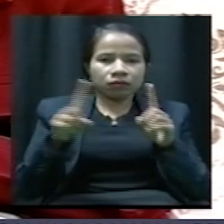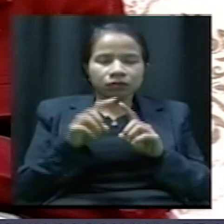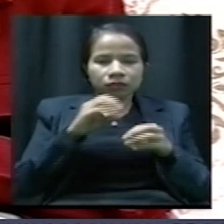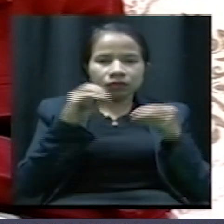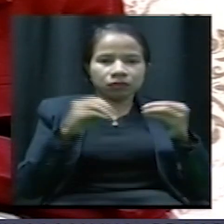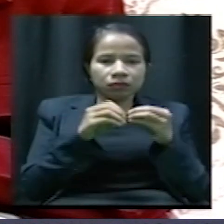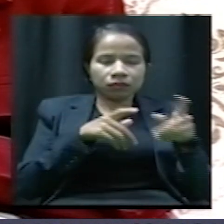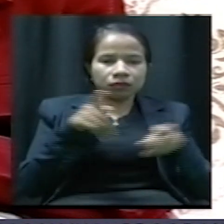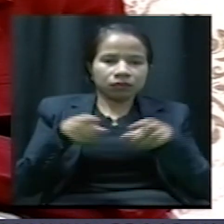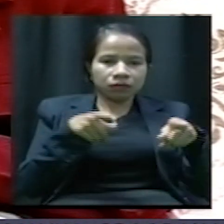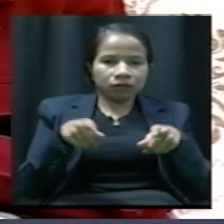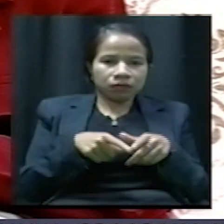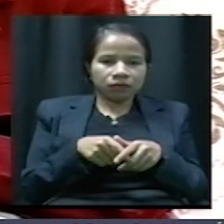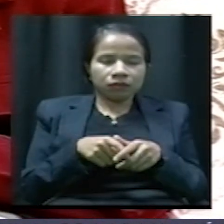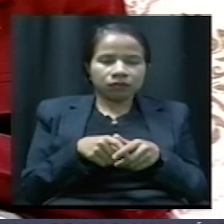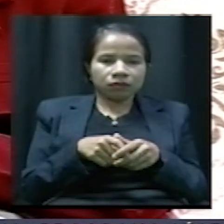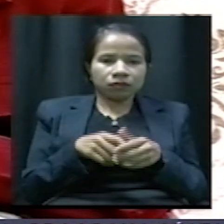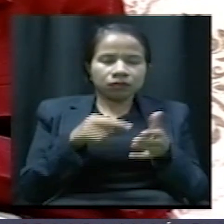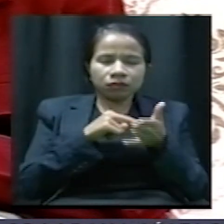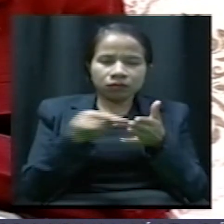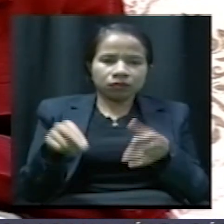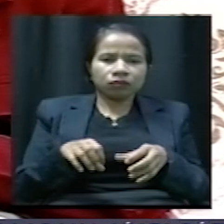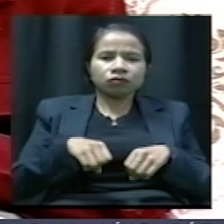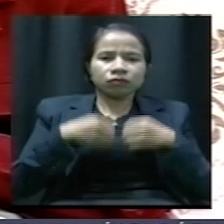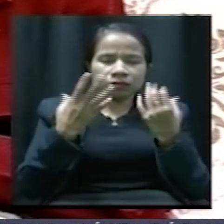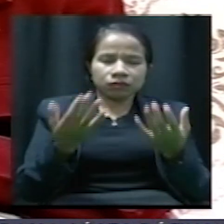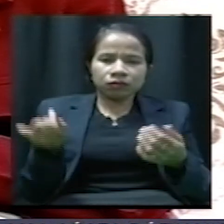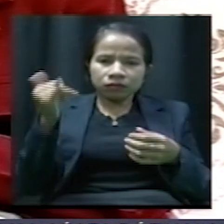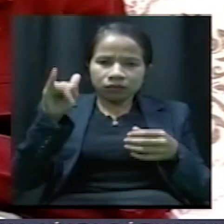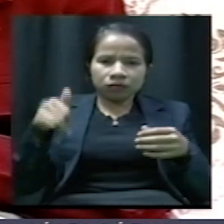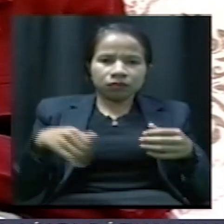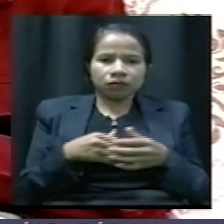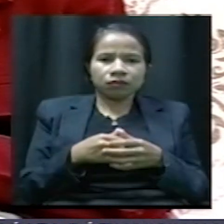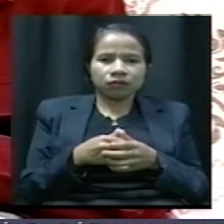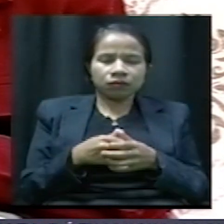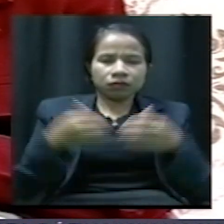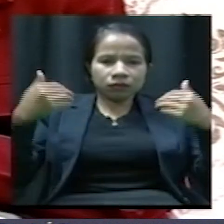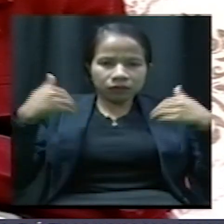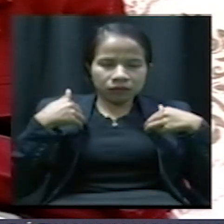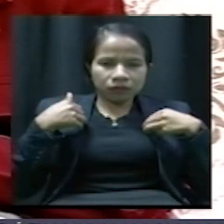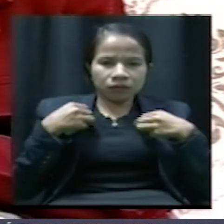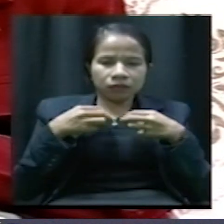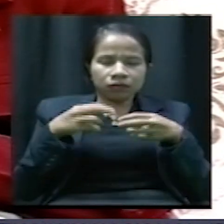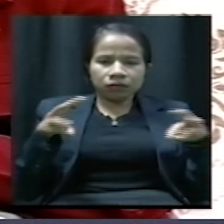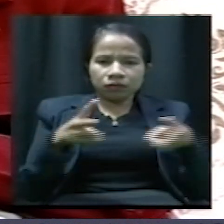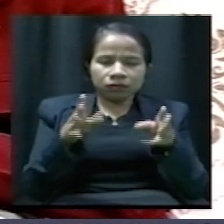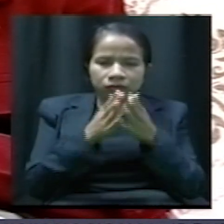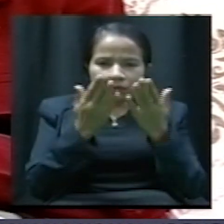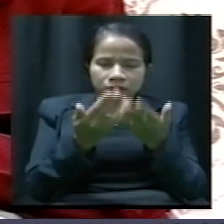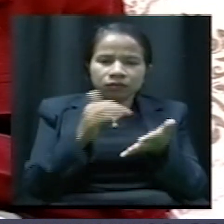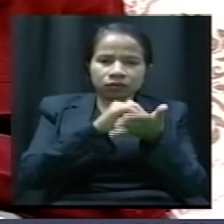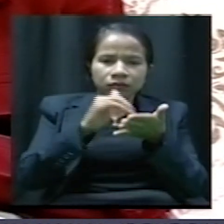temen kono ba ema hirak ne ba enumerador sira. Ohin sa sira tengki iha sira tengki iha mata dalang rumah,